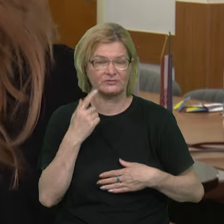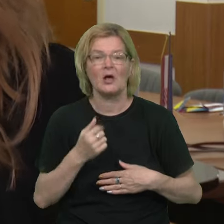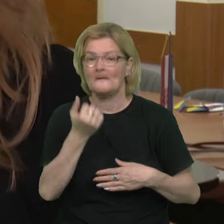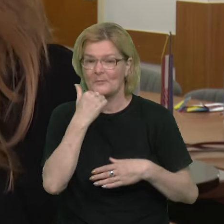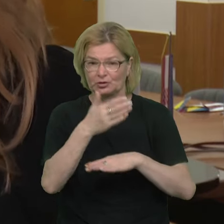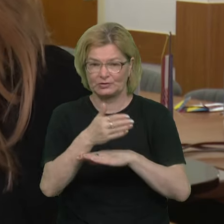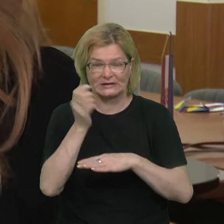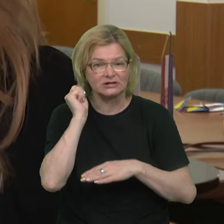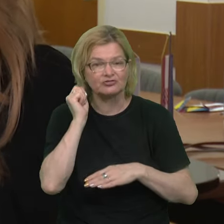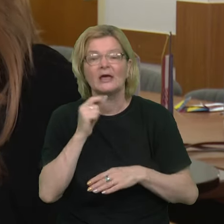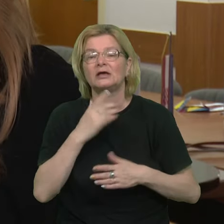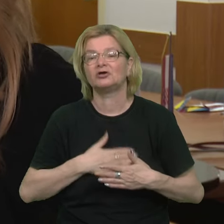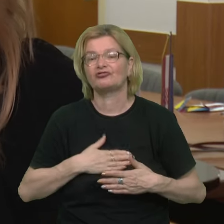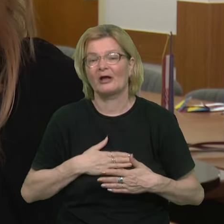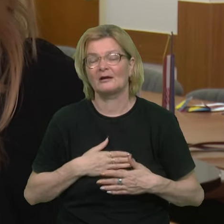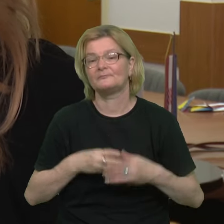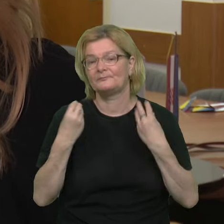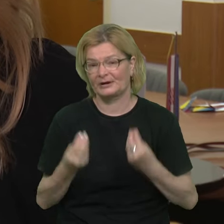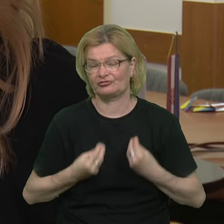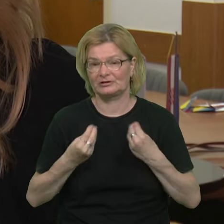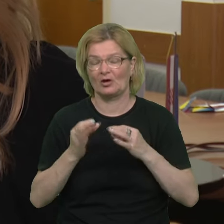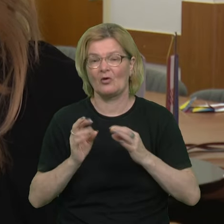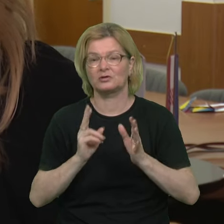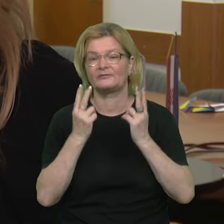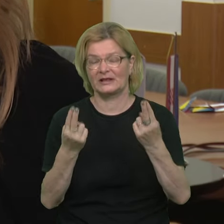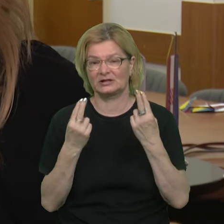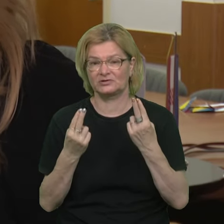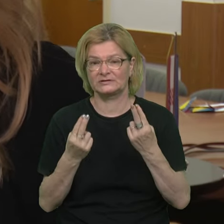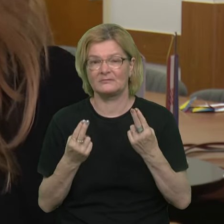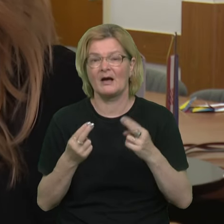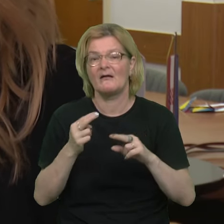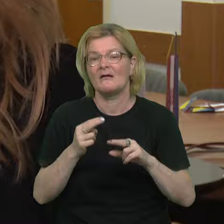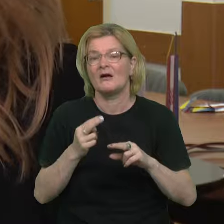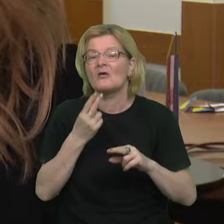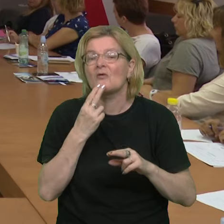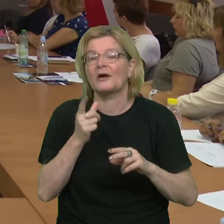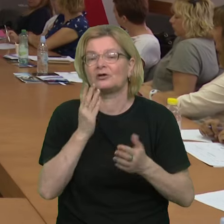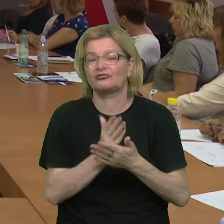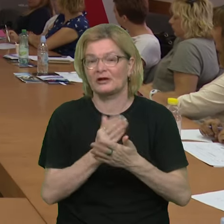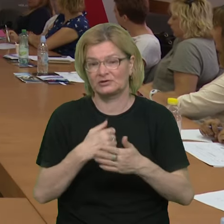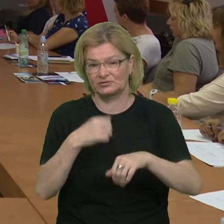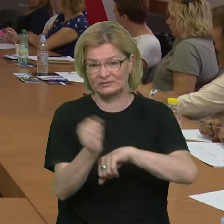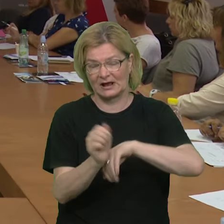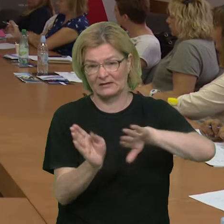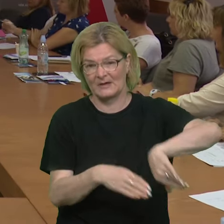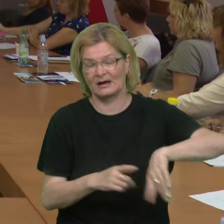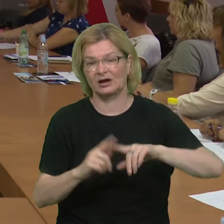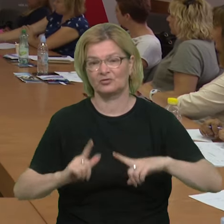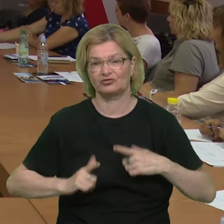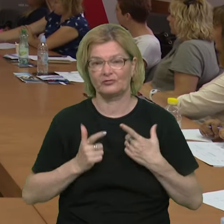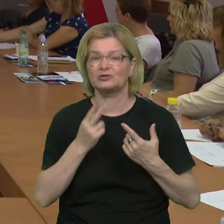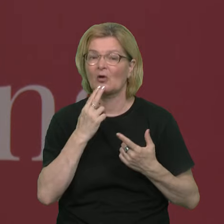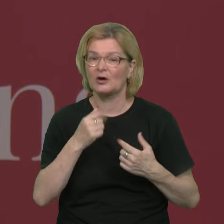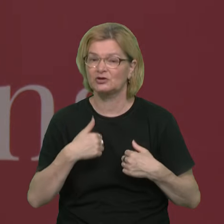svoje iskustvo poduzetničko i želim pričati o vrijednostima koje često su zanemarene